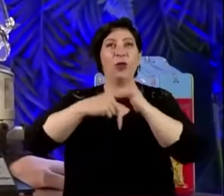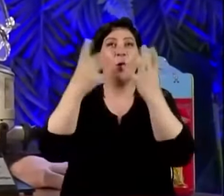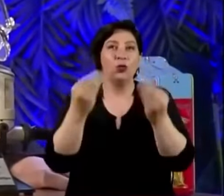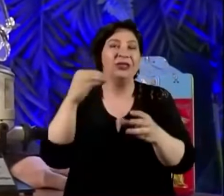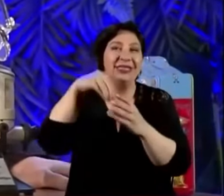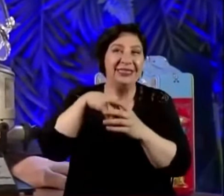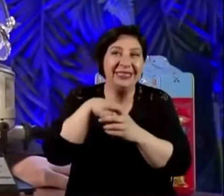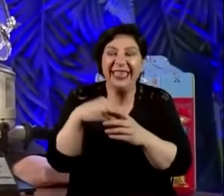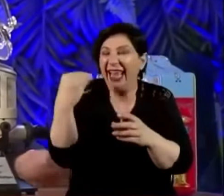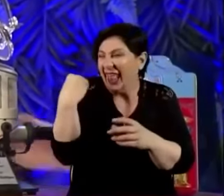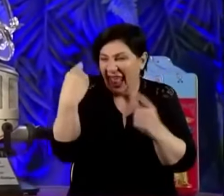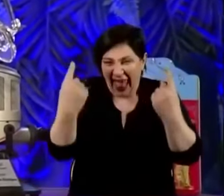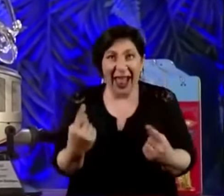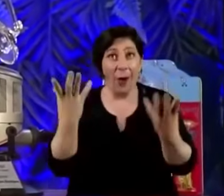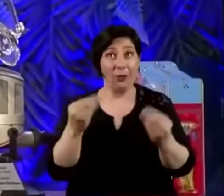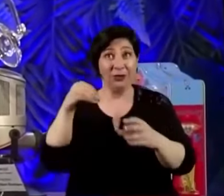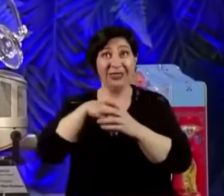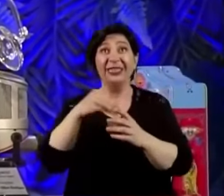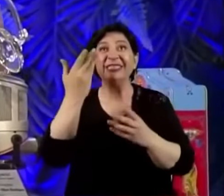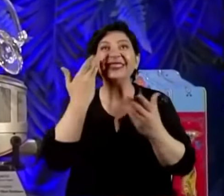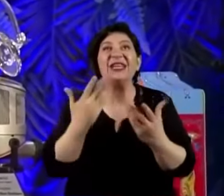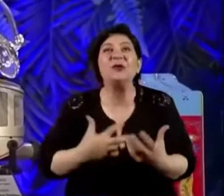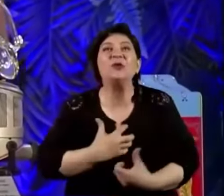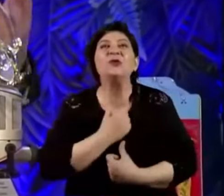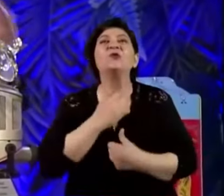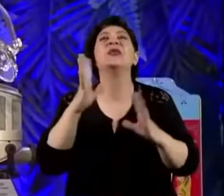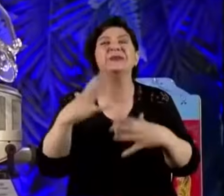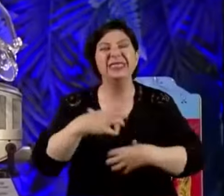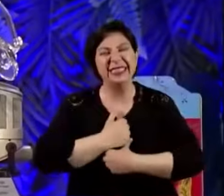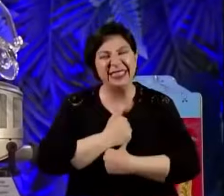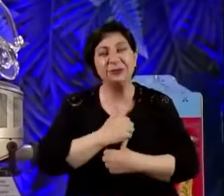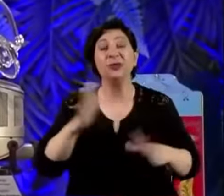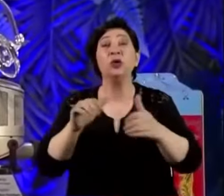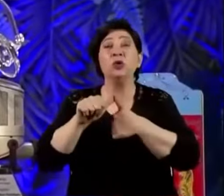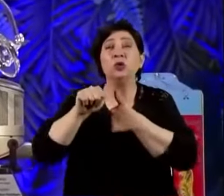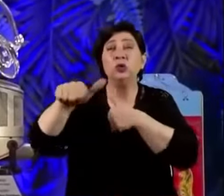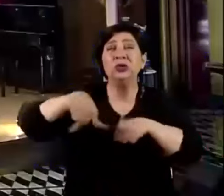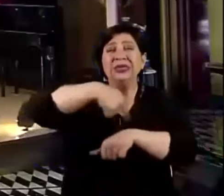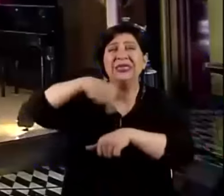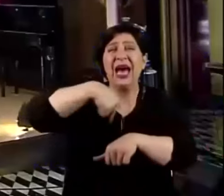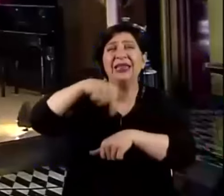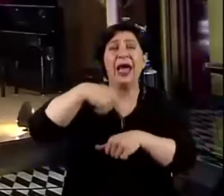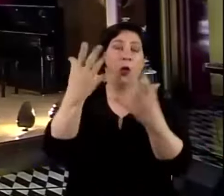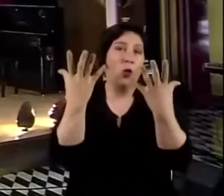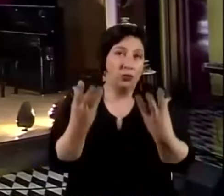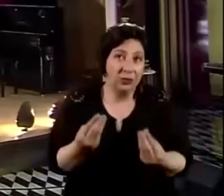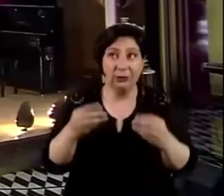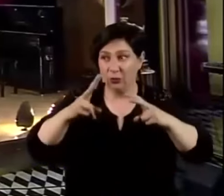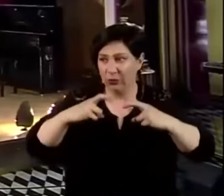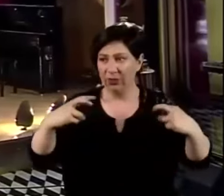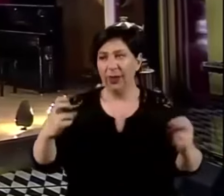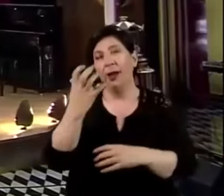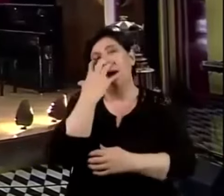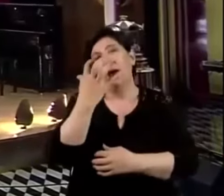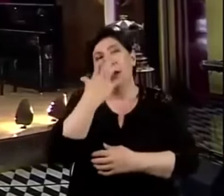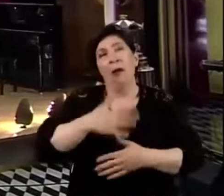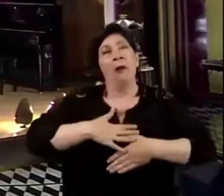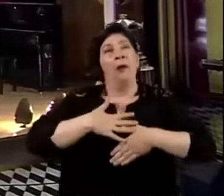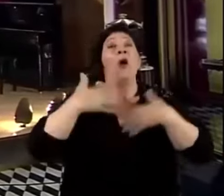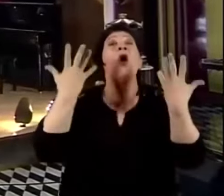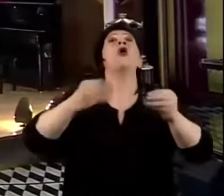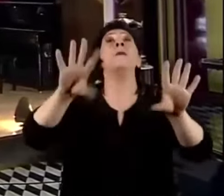olduğu için ve ilk hafta seyircimizi üzmeyelim, sıkmayalım, uzun saatler boyunca stüdyoda